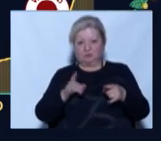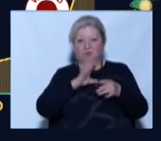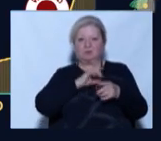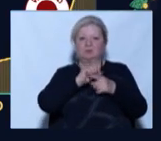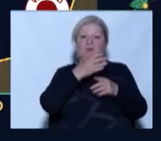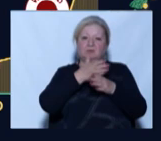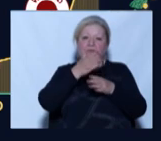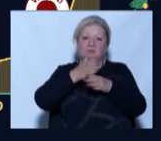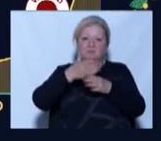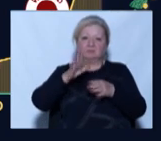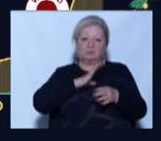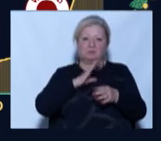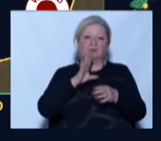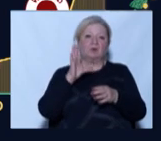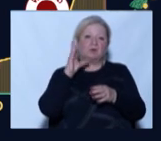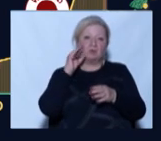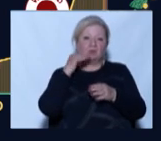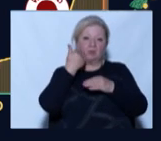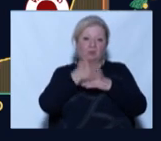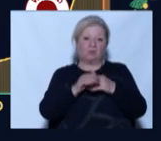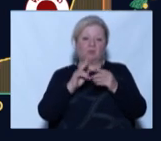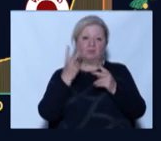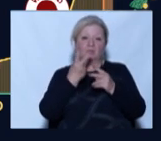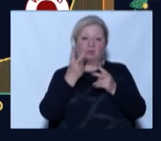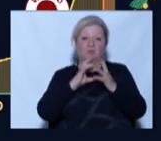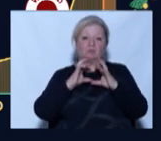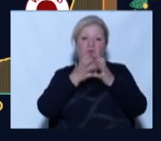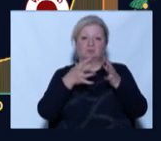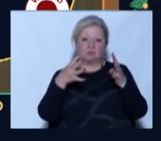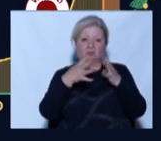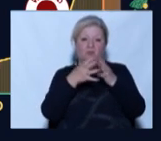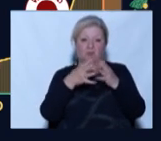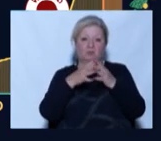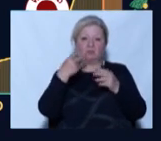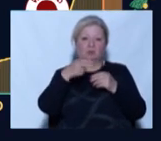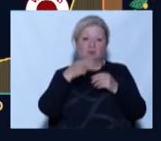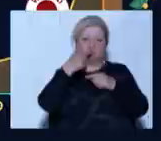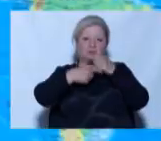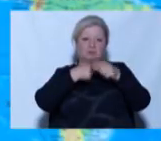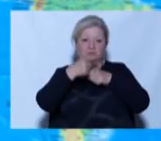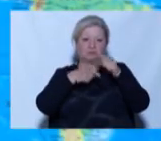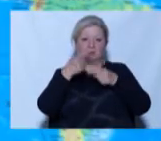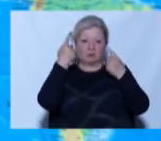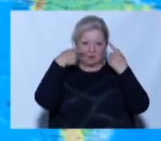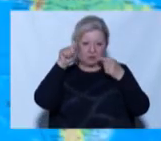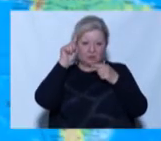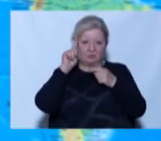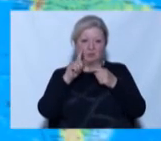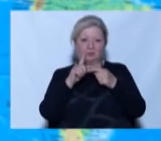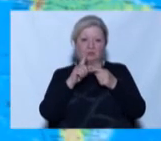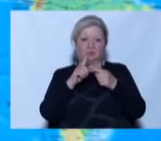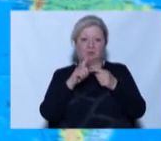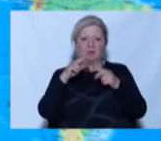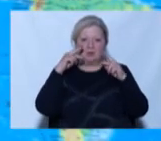მოსახლეობის ზრდა და როდესაც უკვე მეორე მსოფლიო ომის დროს, 20 საუკუნეში გამოიგონეს ანტიბიოტიკი, იმის